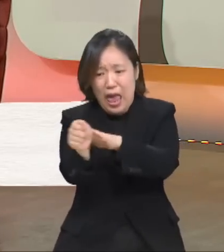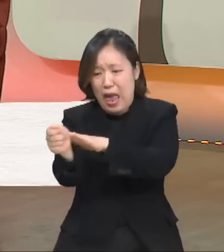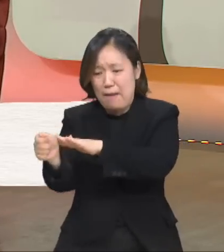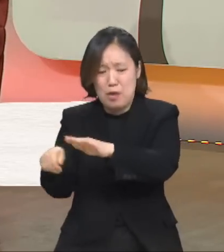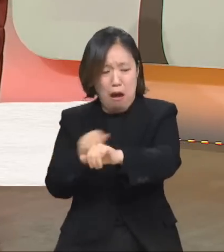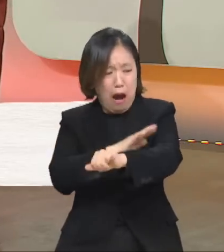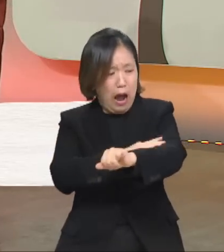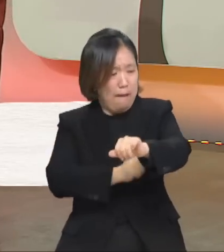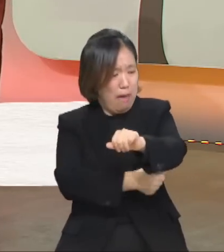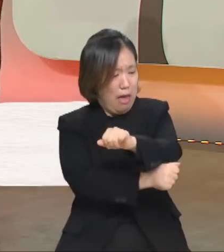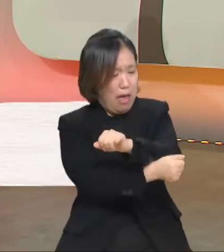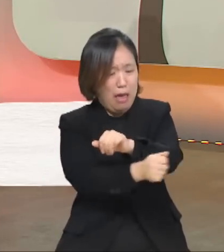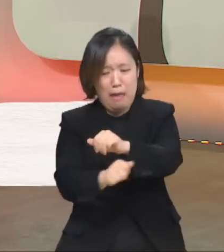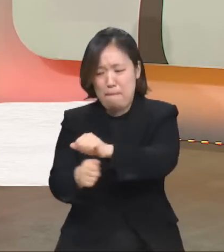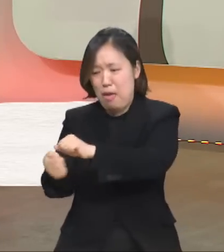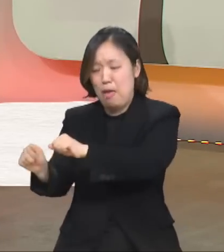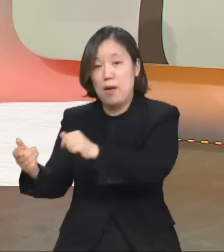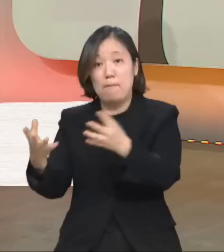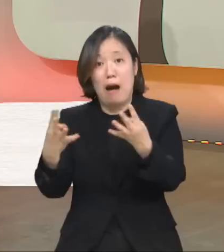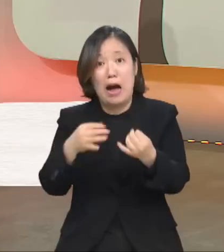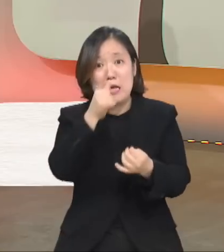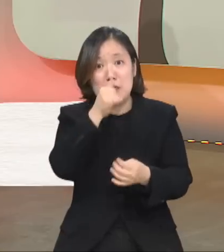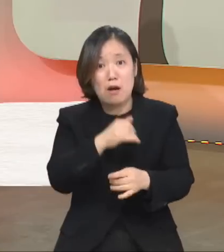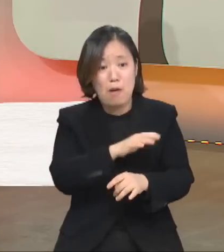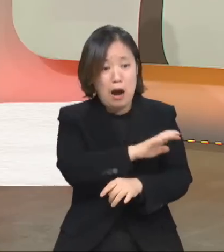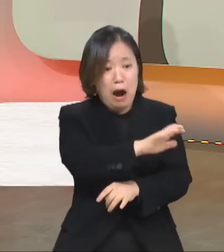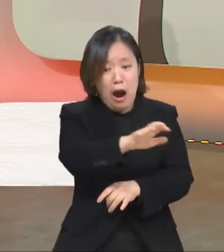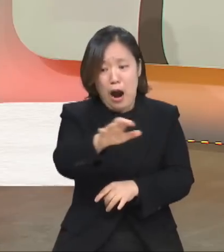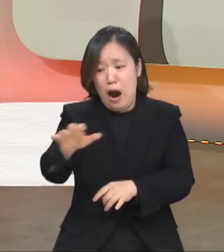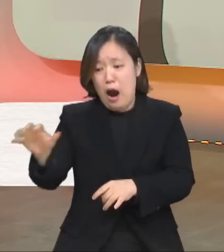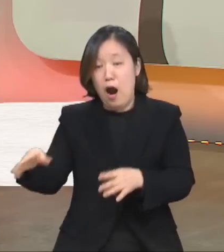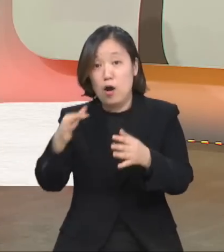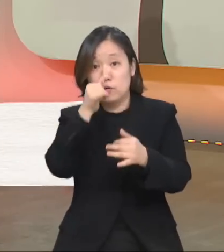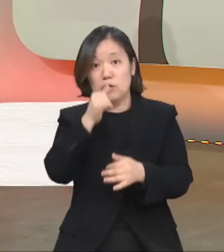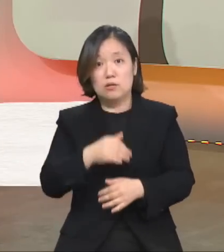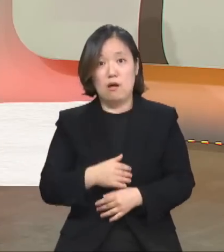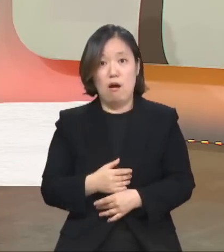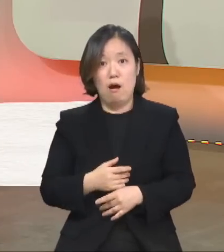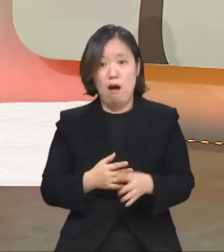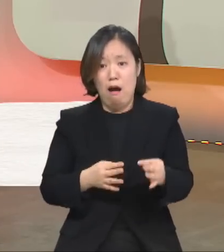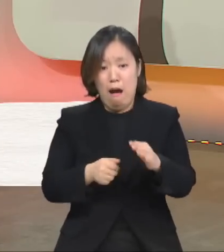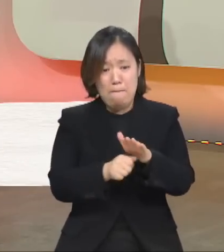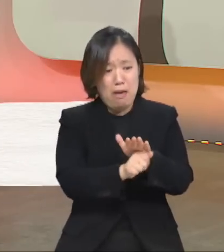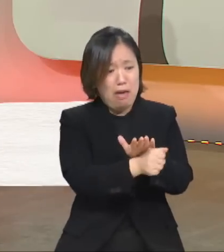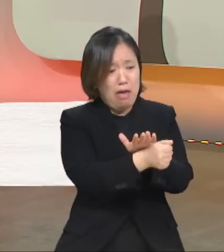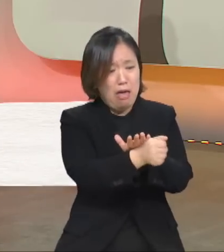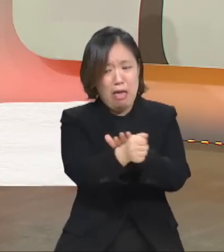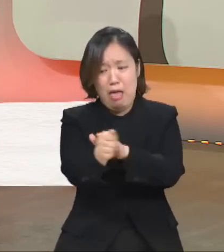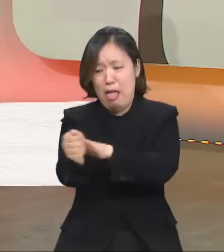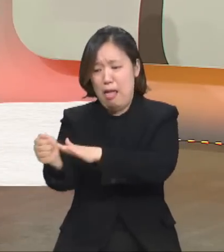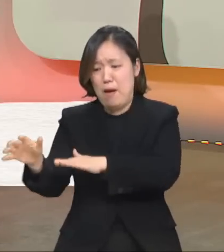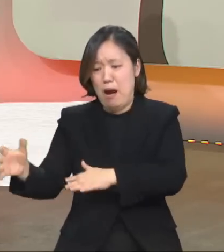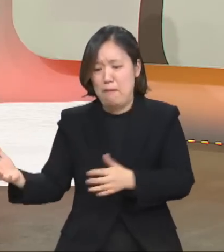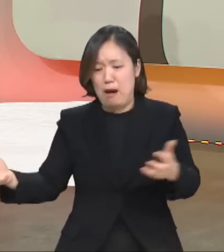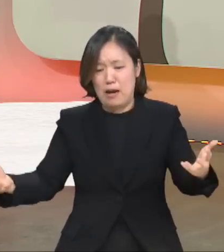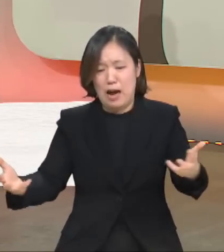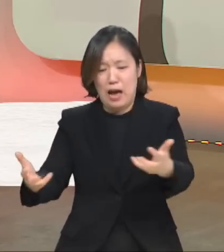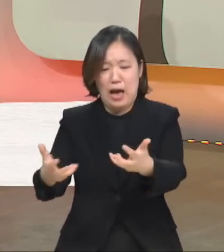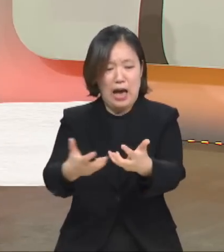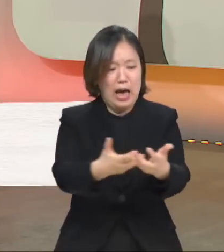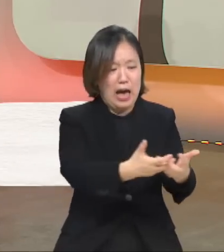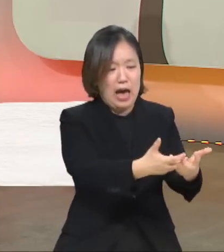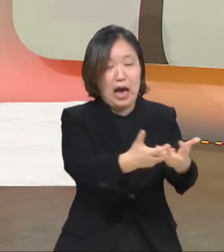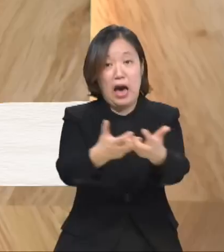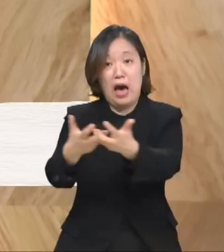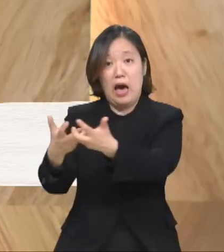기어 나오고 있는 것입니다 이미 제 주변에는 수많은 뱀들이 우글거리고 있었습니다